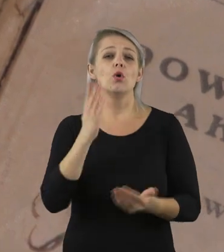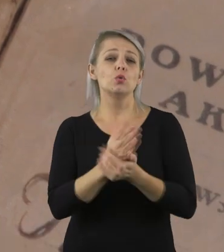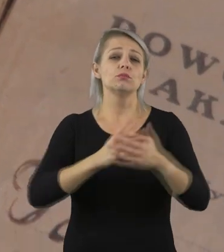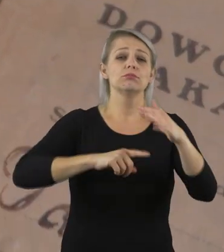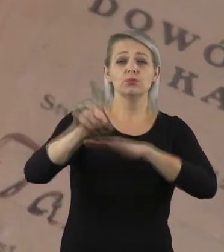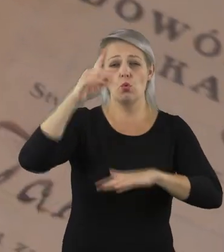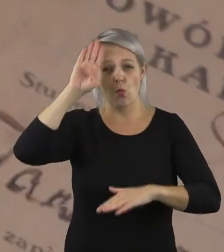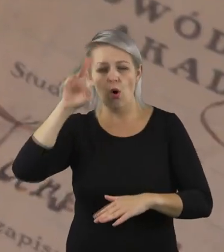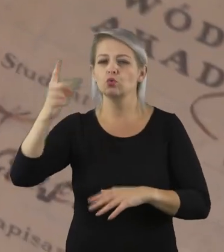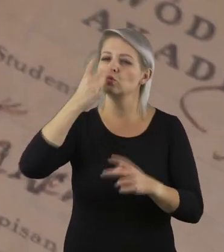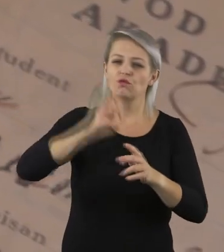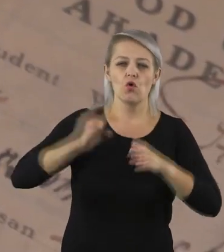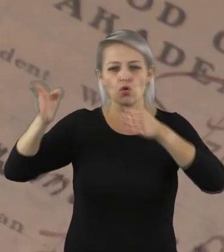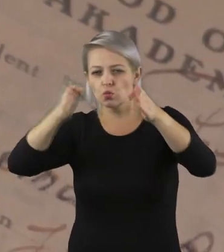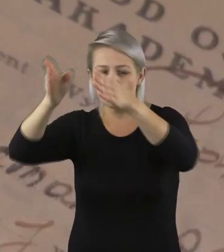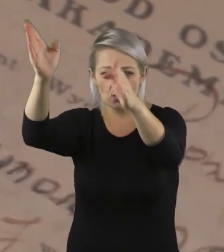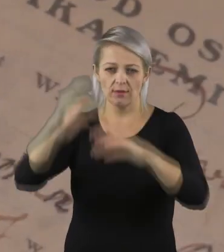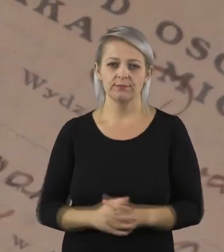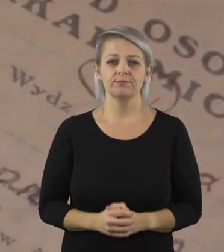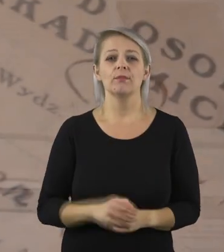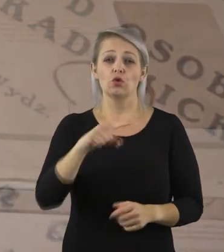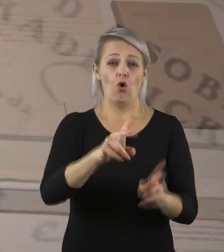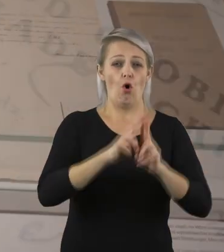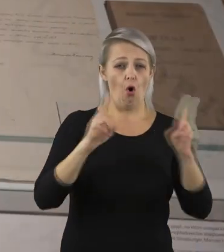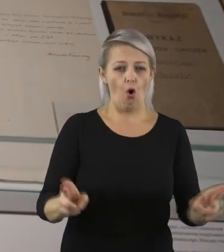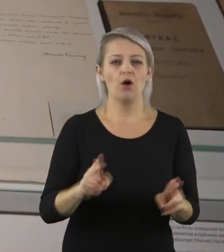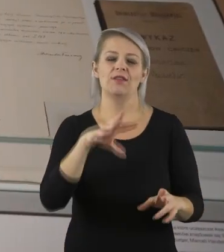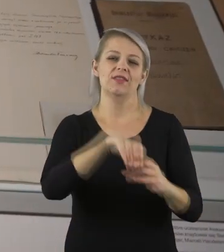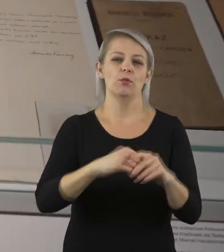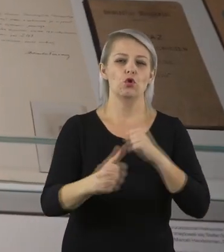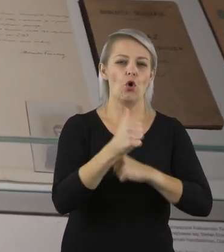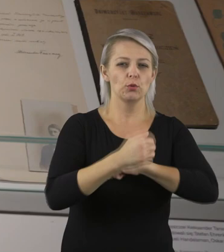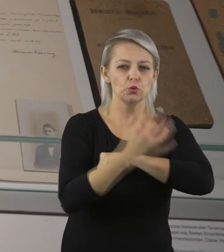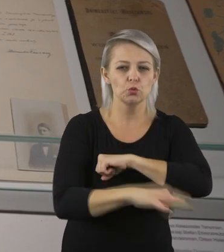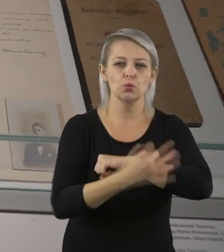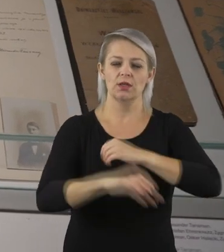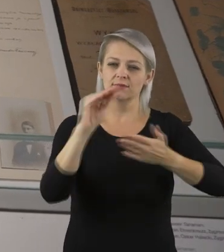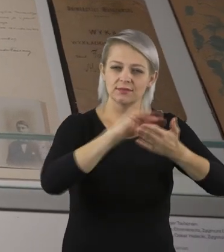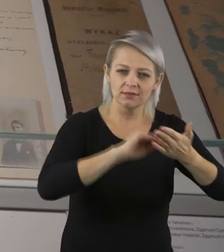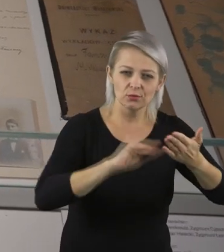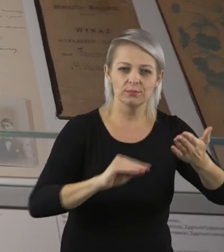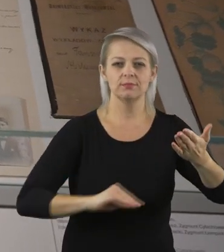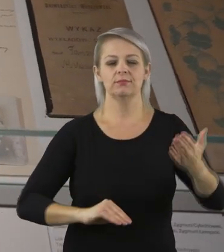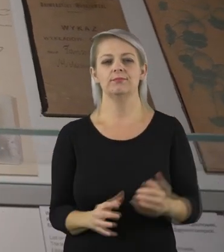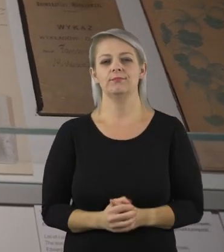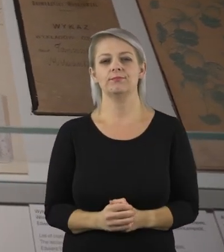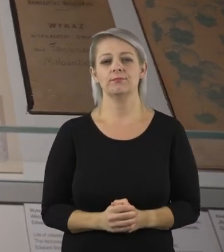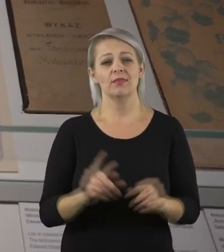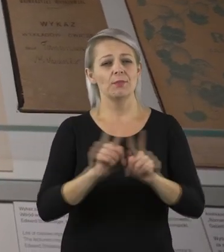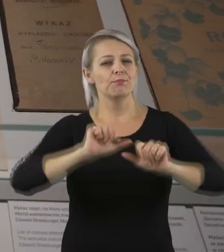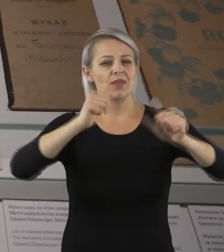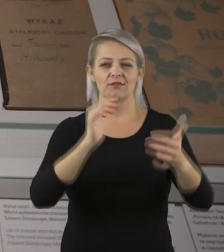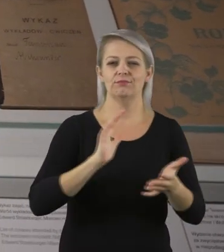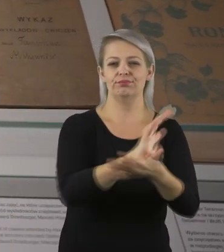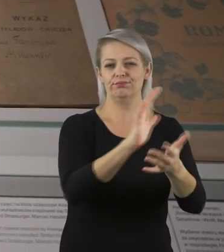gdy po opuszczeniu Łodzi szukali swoich dróg. Ten okres ich życia przybliżają dokumenty studenckie, rękopisy,